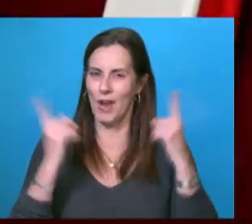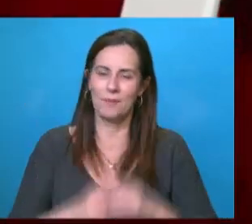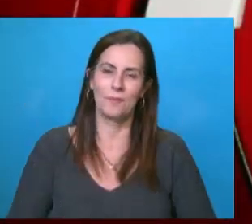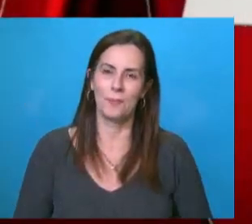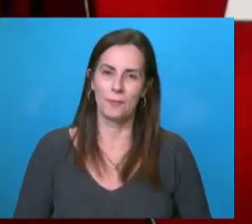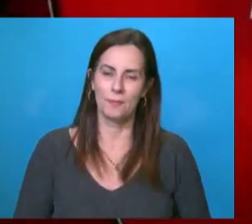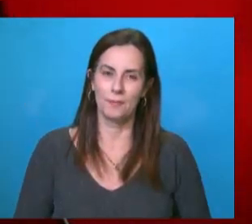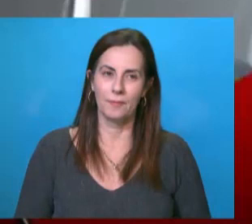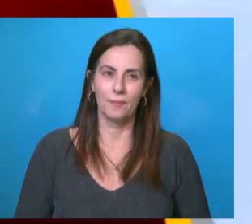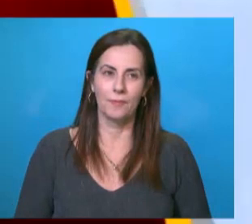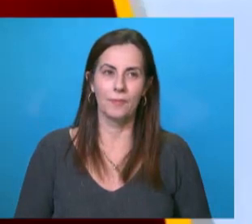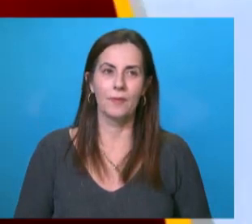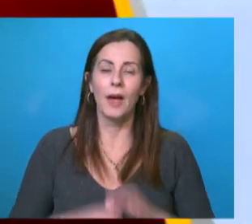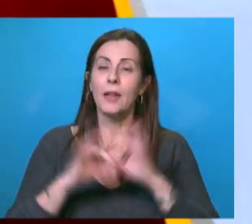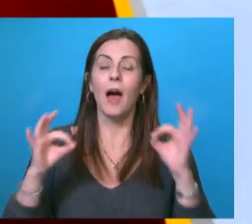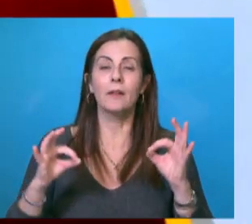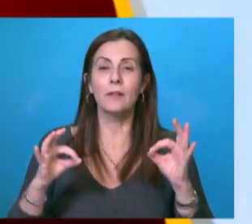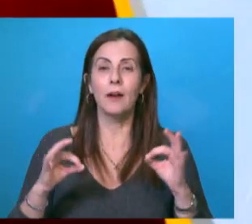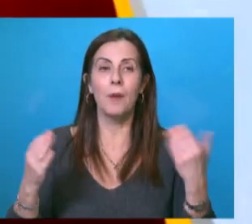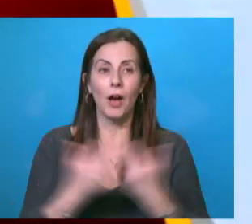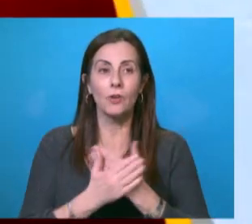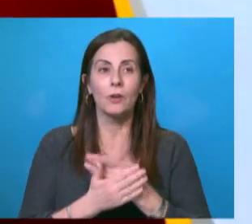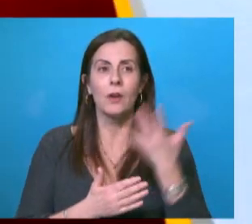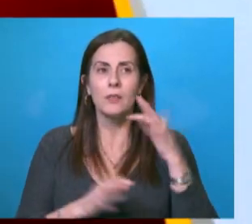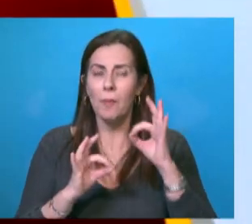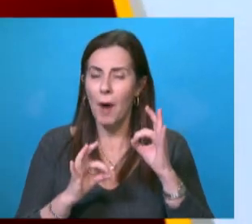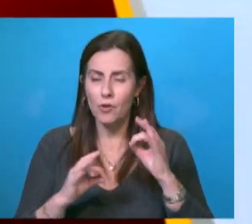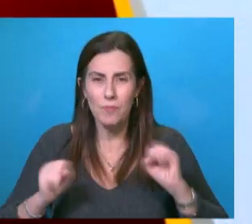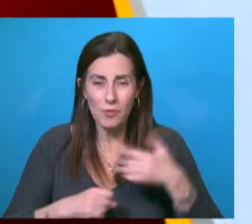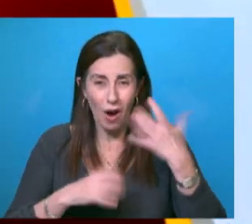begin with that breaking news up on Mount Hood. It was an hours-long effort